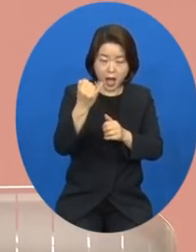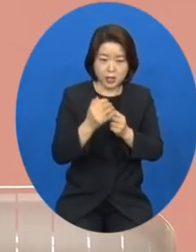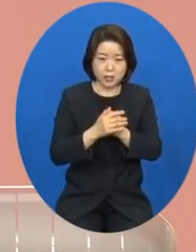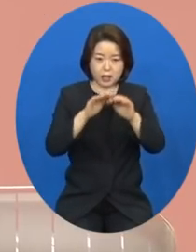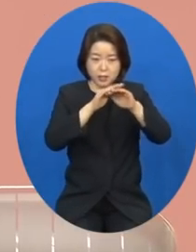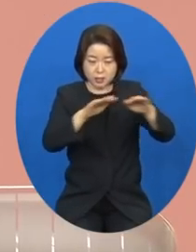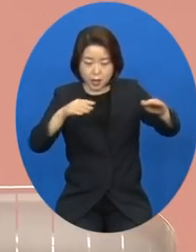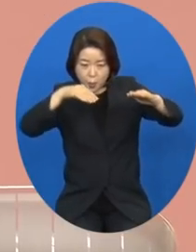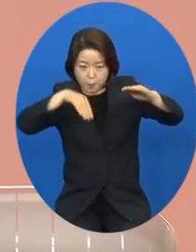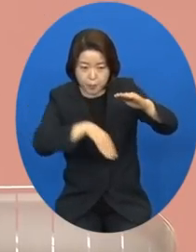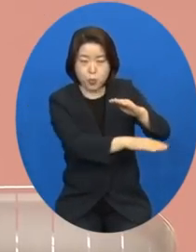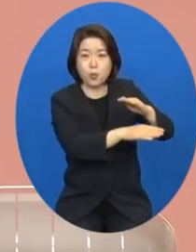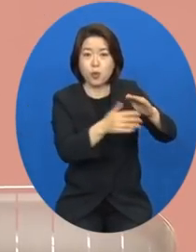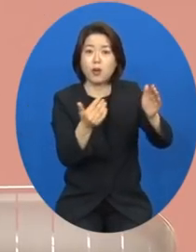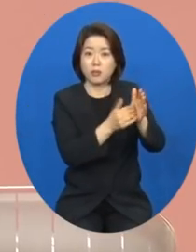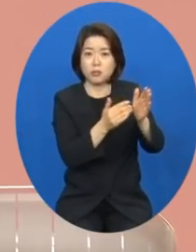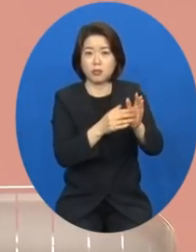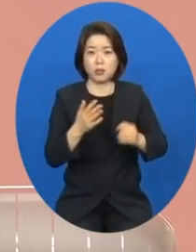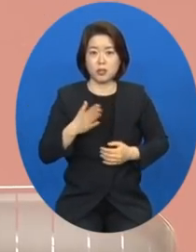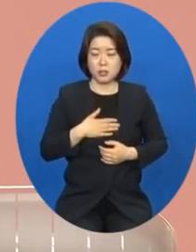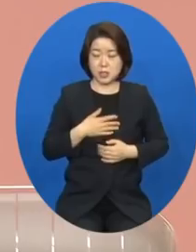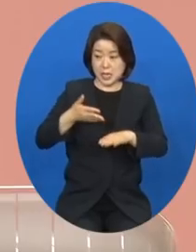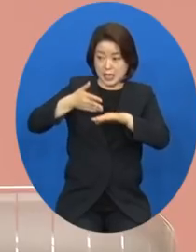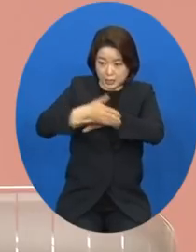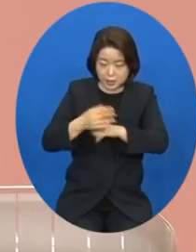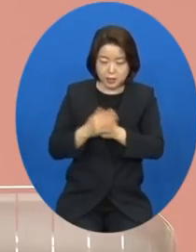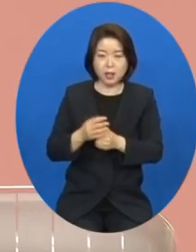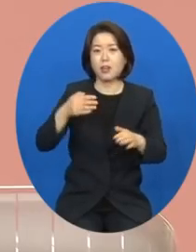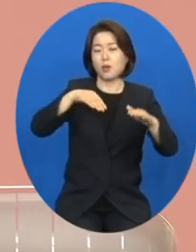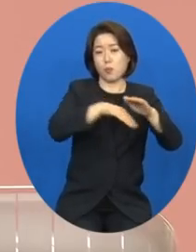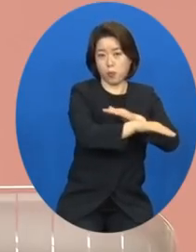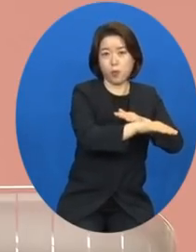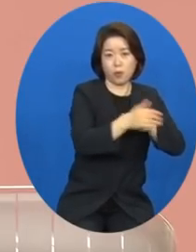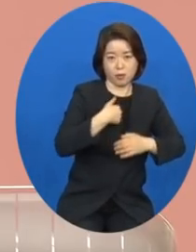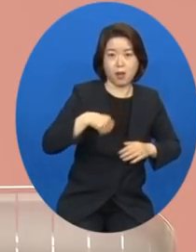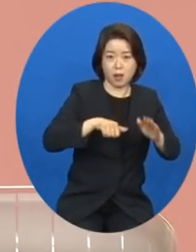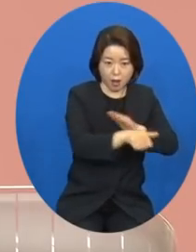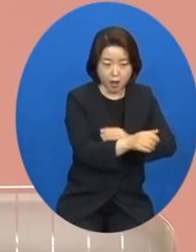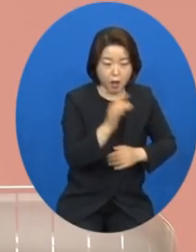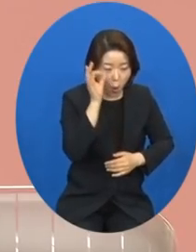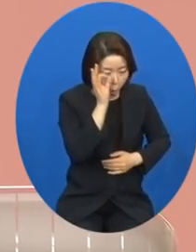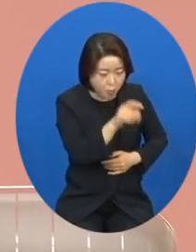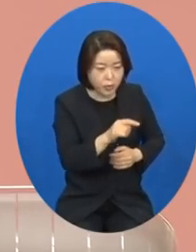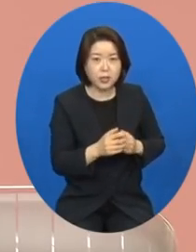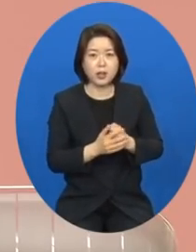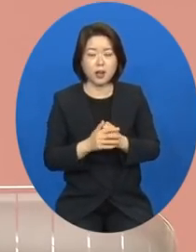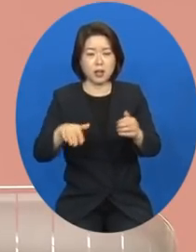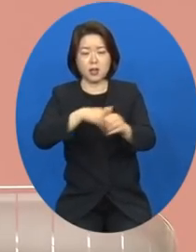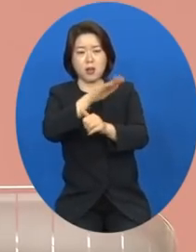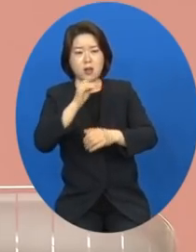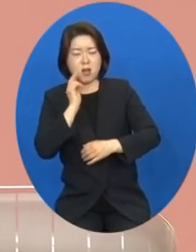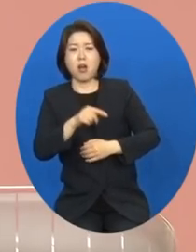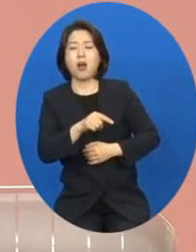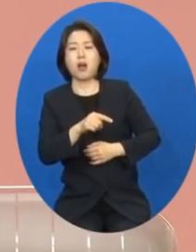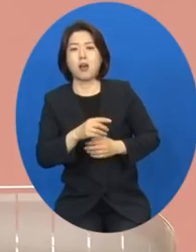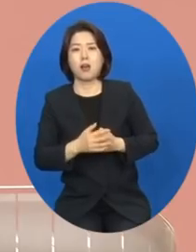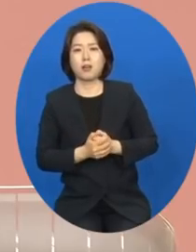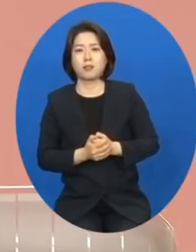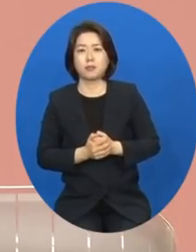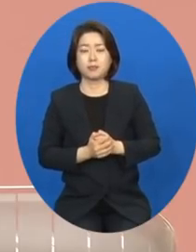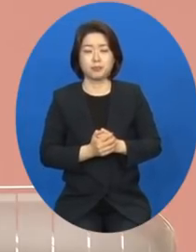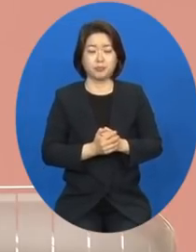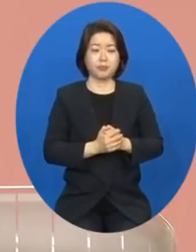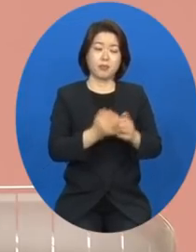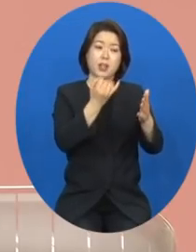비틀어 인지 내려간 겁니다 지하실로 나주 저도 이제 뒤늦게 내려갔어요 보니까 상황이 좀 심각해요 근데 이 첫째 와